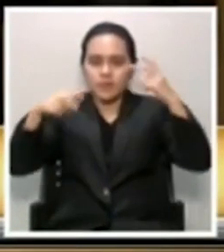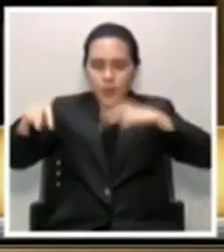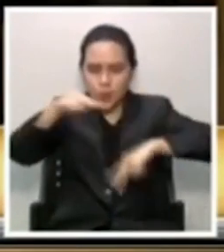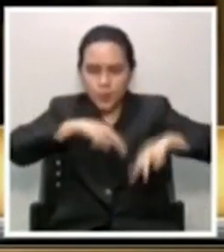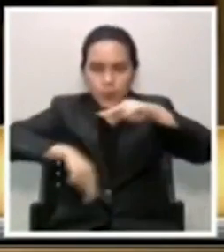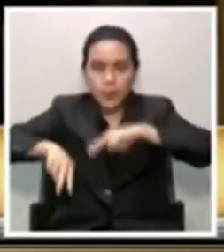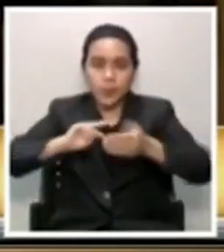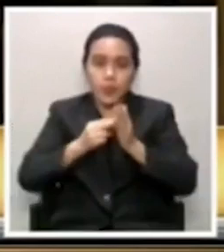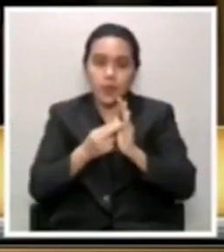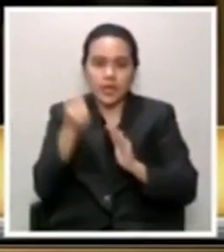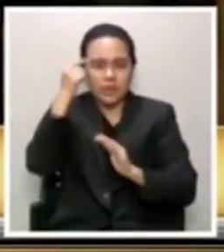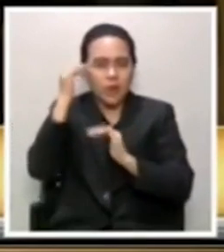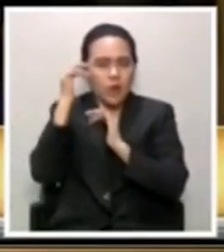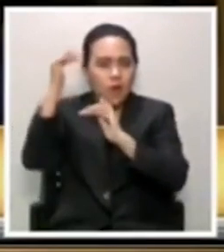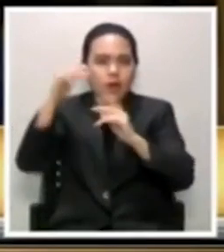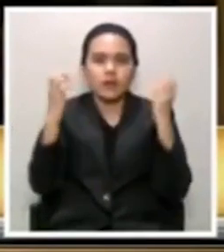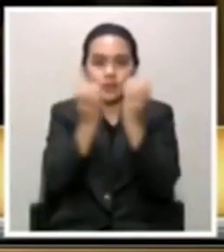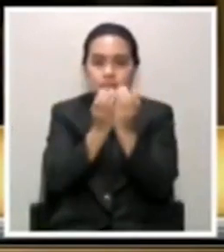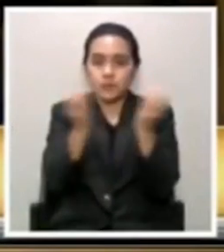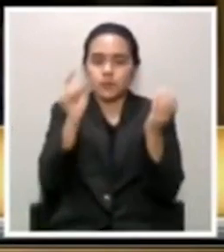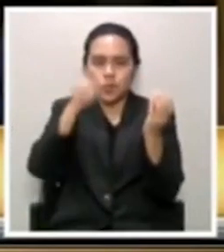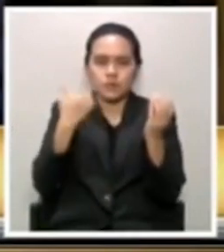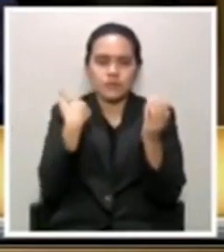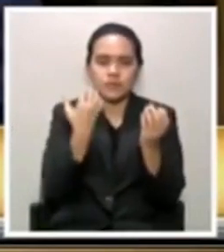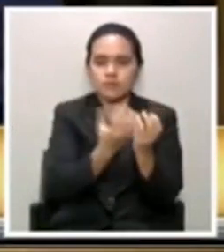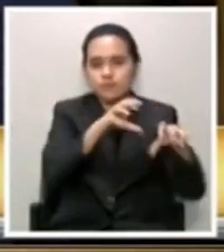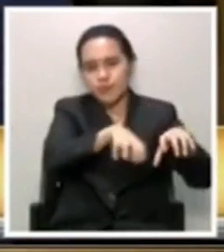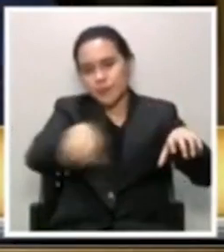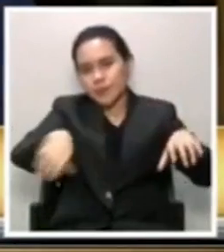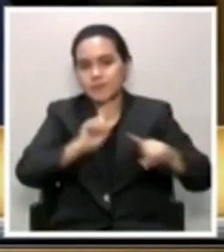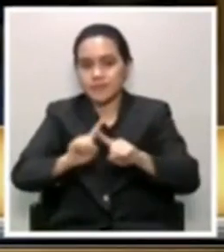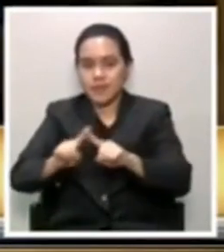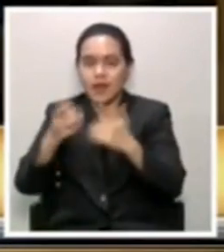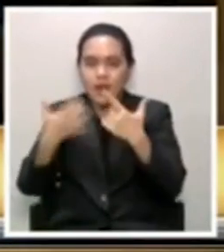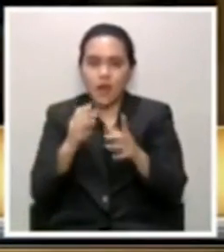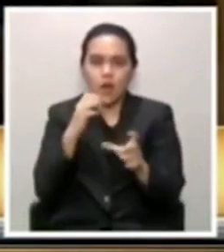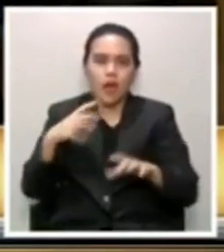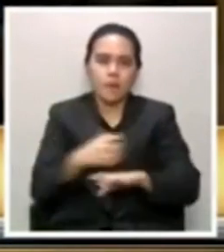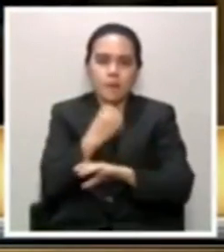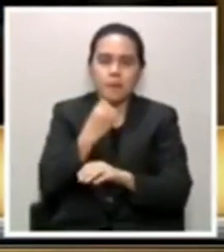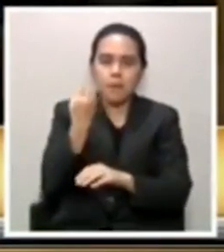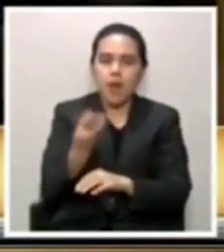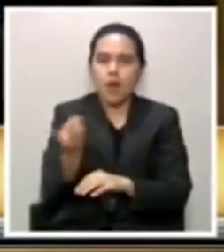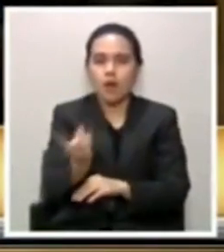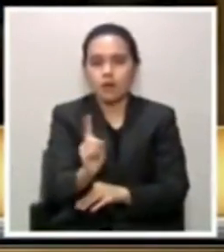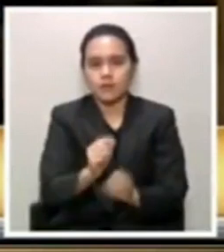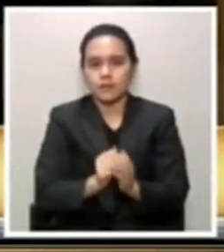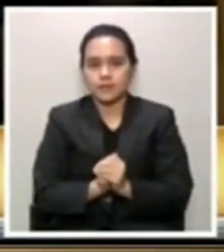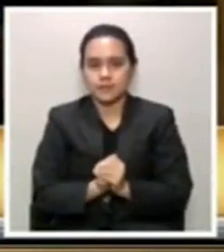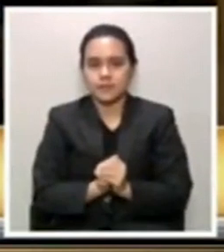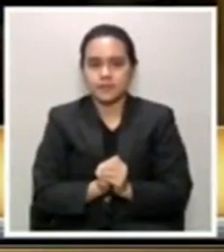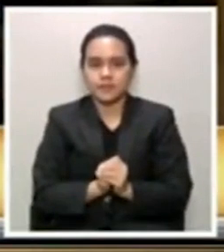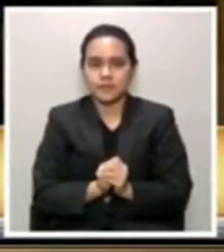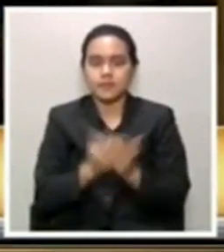หน้าครับว่ารัฐธรรมนูญบอกให้มีองค์กรอะไรบ้างและแต่ละองค์กรจะใช้อำนาจได้มากน้อยแค่ไหนเพียงไรนอกจากนั้นครับ